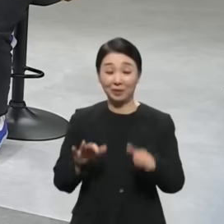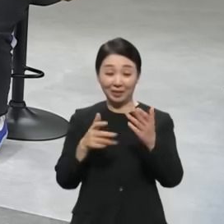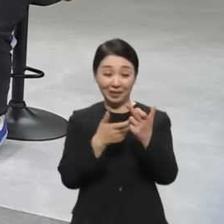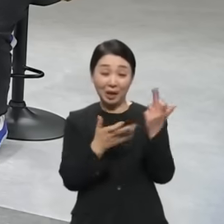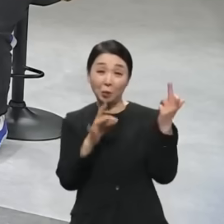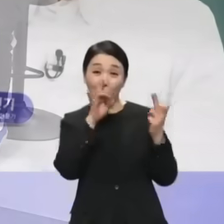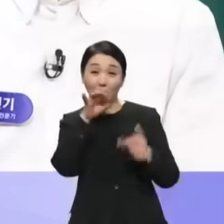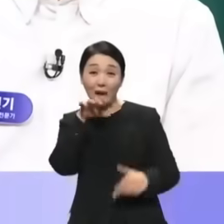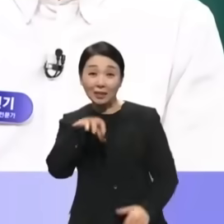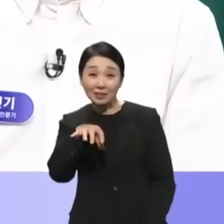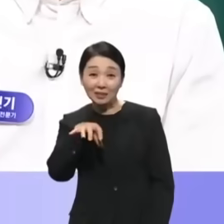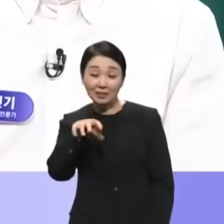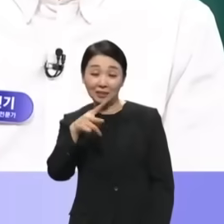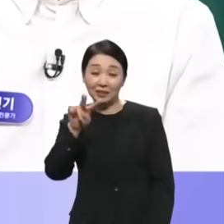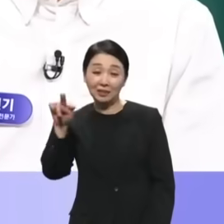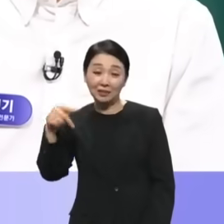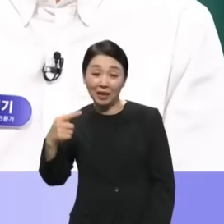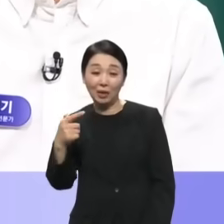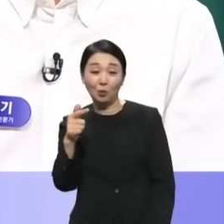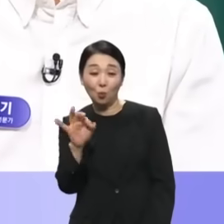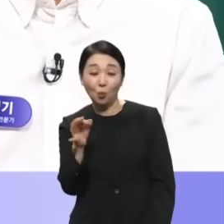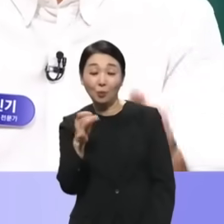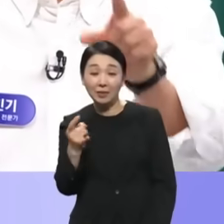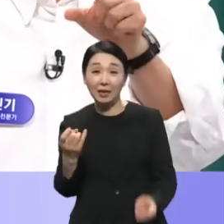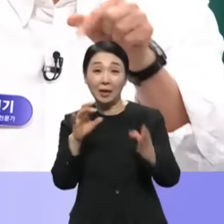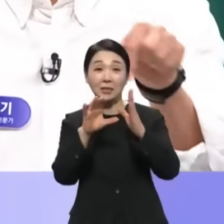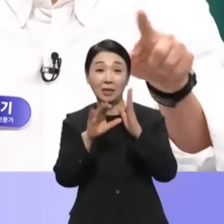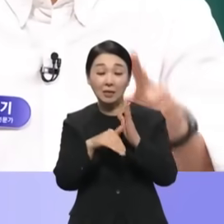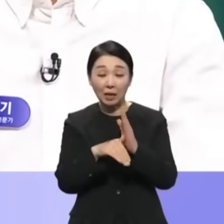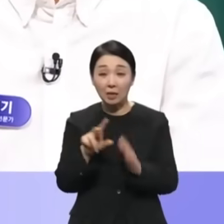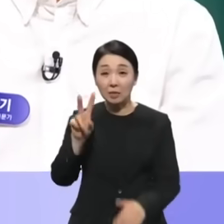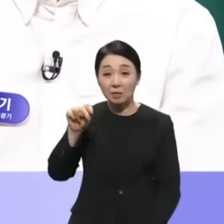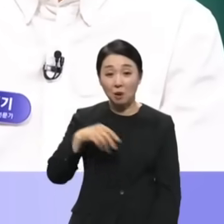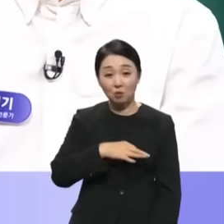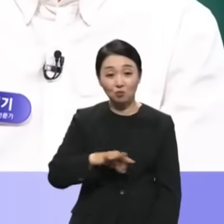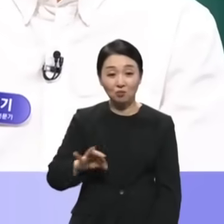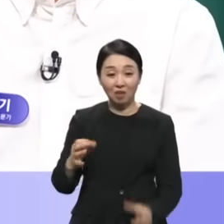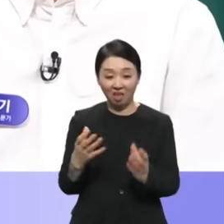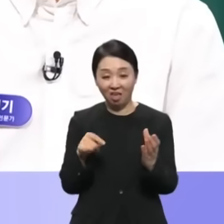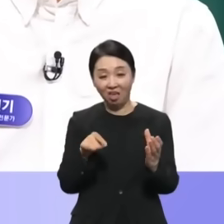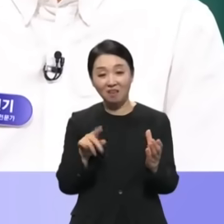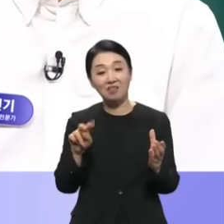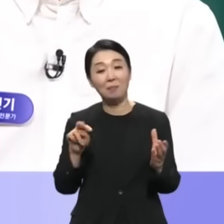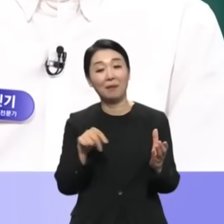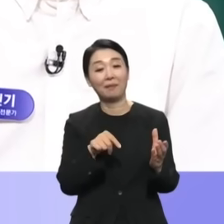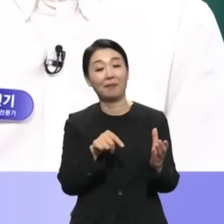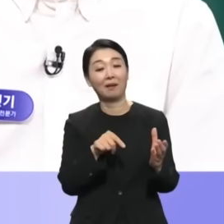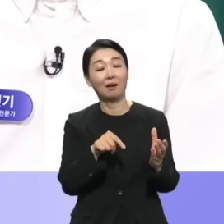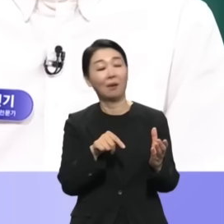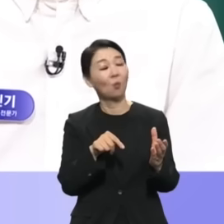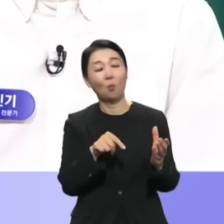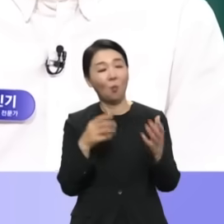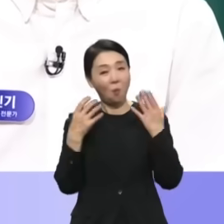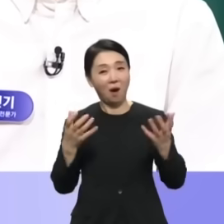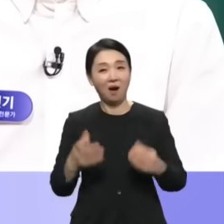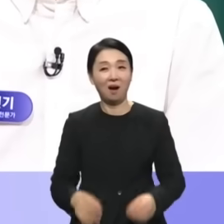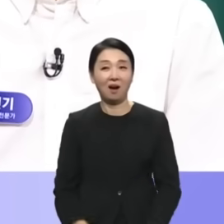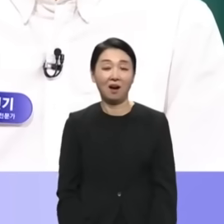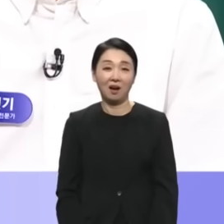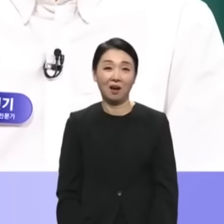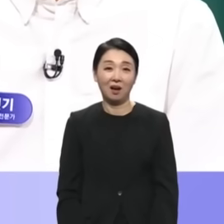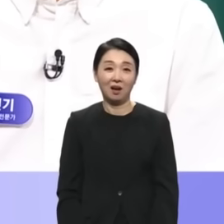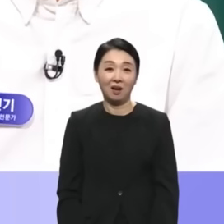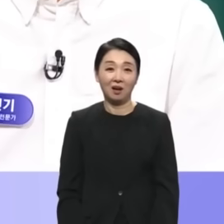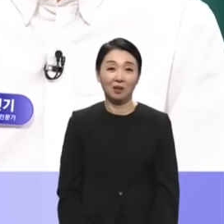예. 그 2만 원짜리 순대가 지금 보세요. 딱 저 한 접시 저만큼인데 2만 원에 팔렸다는 거죠. 아. 그리고 강릉의 유명한 해수욕장